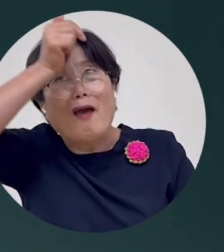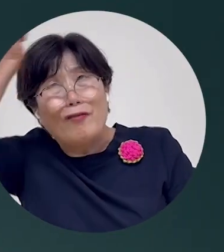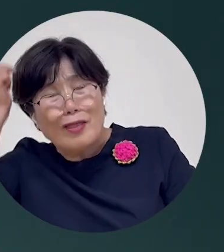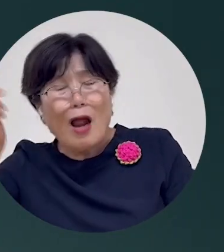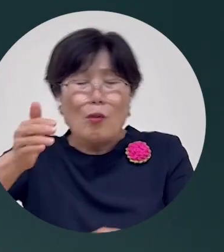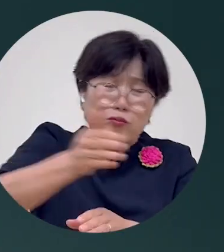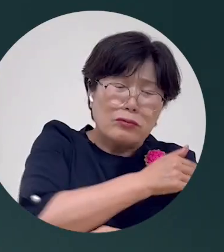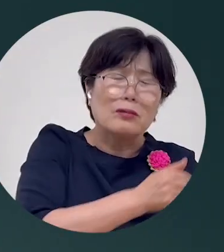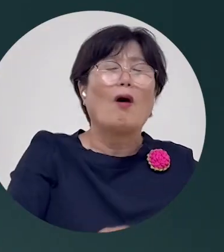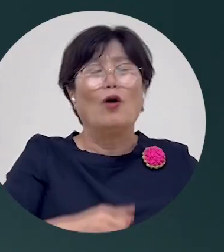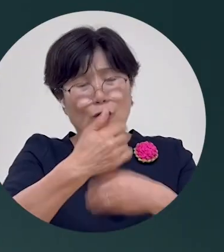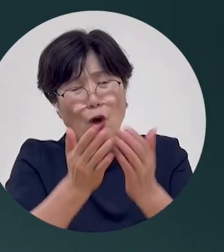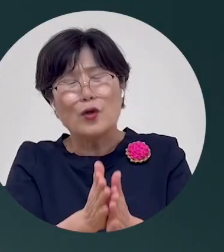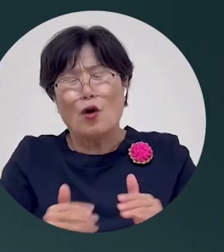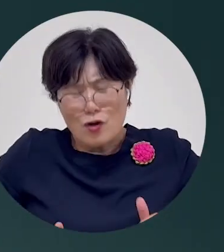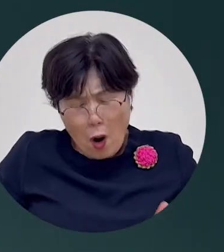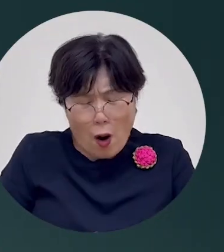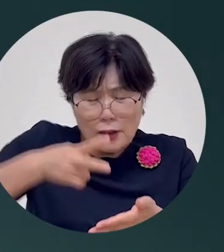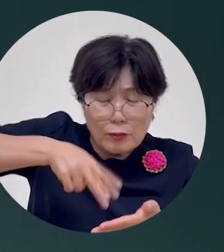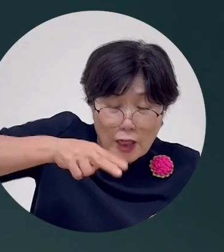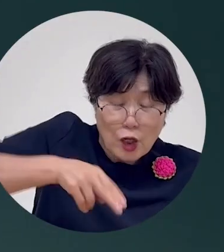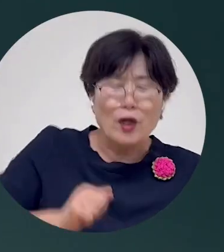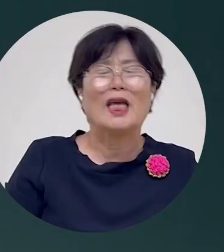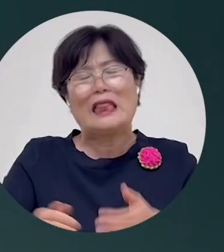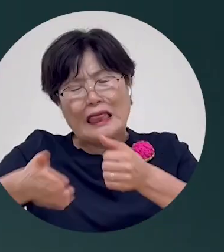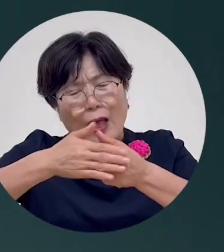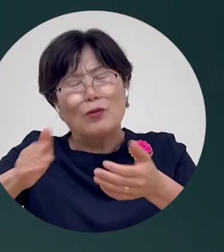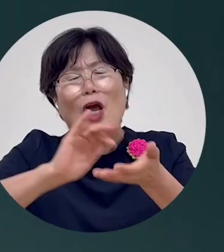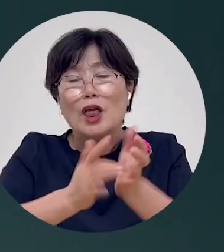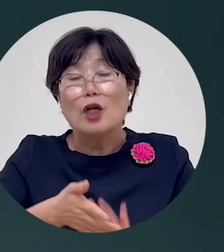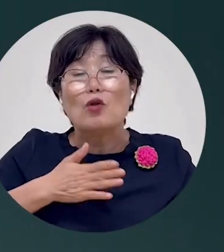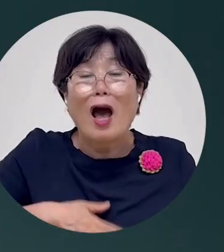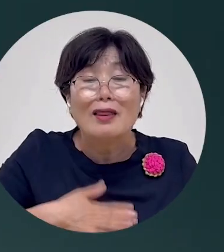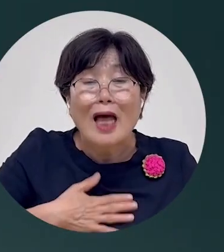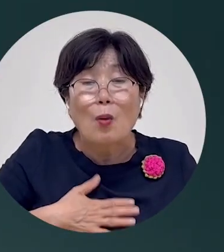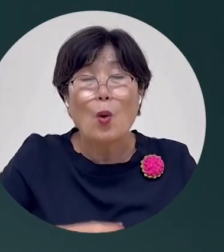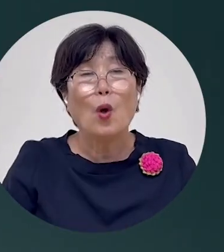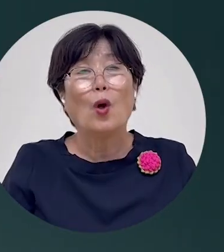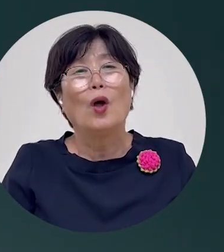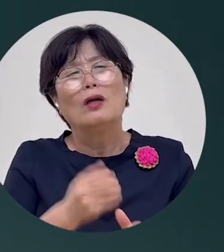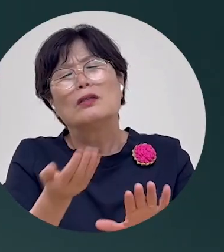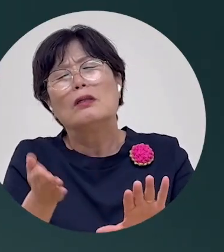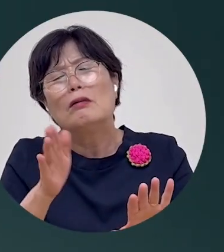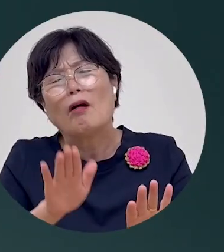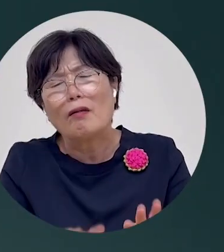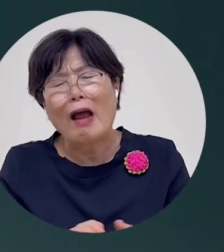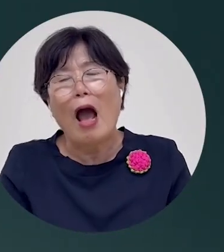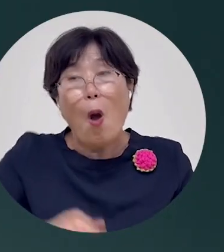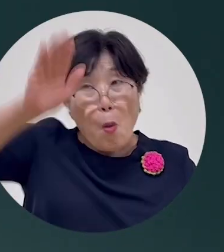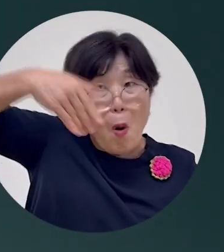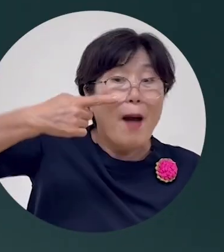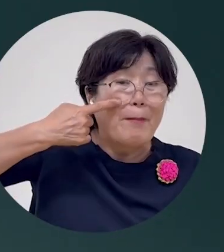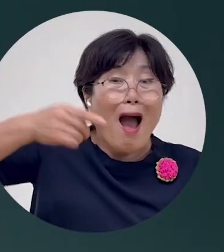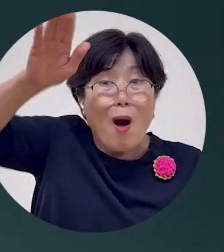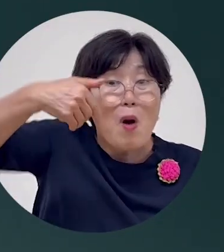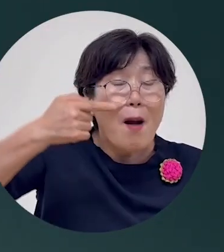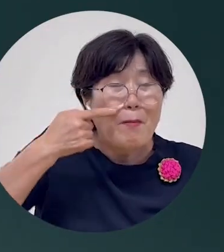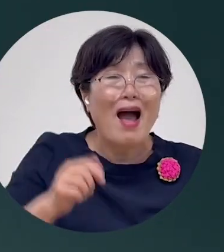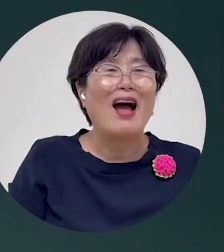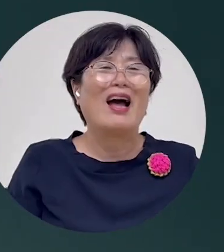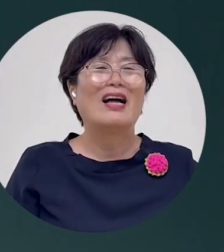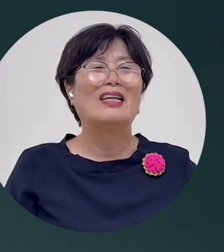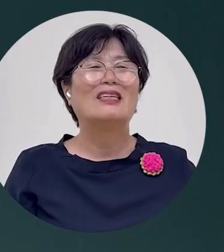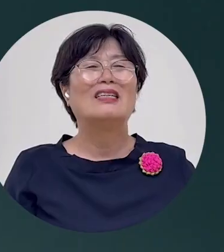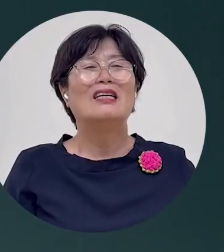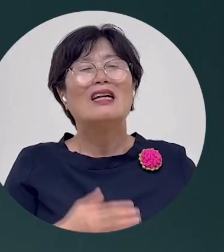봤기 때문에 예수님 안다고 그러는데, 여러분 혹시 예수님 안다고 하신 분들 저하고 한번 상담을 해보면 제가